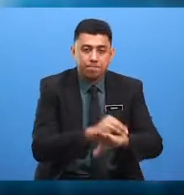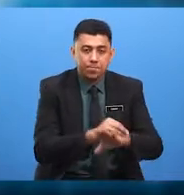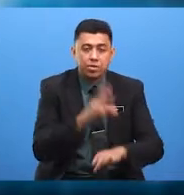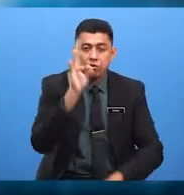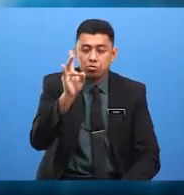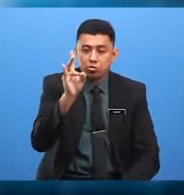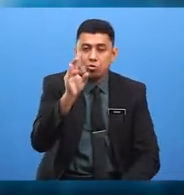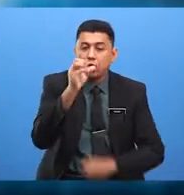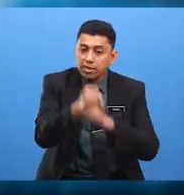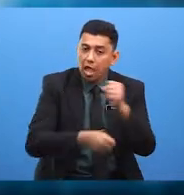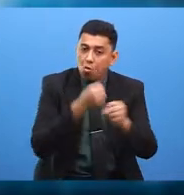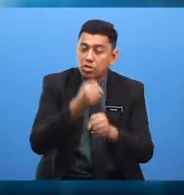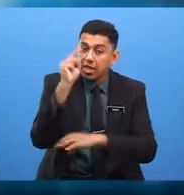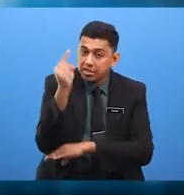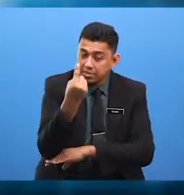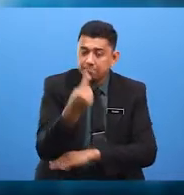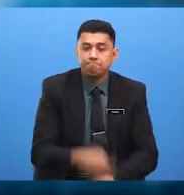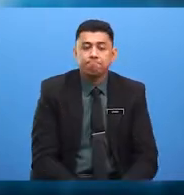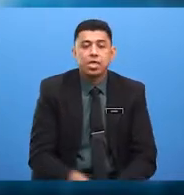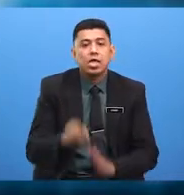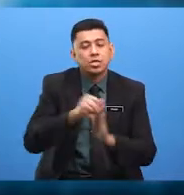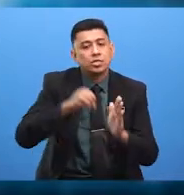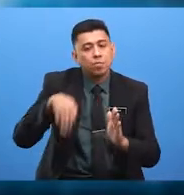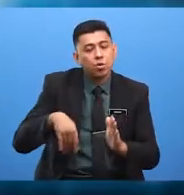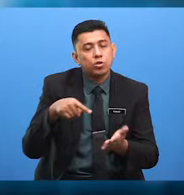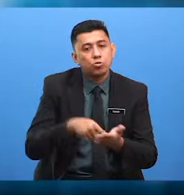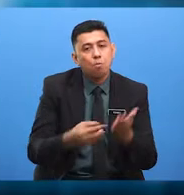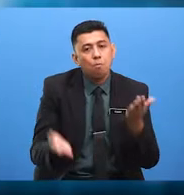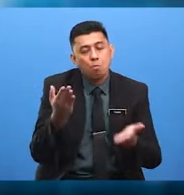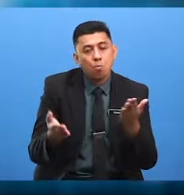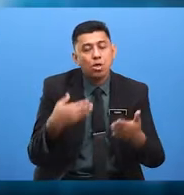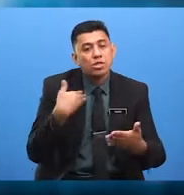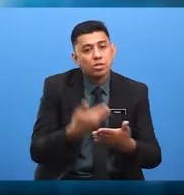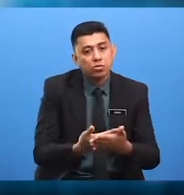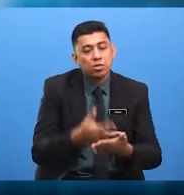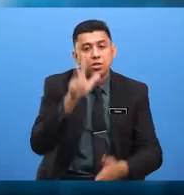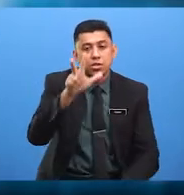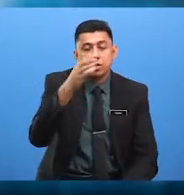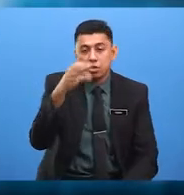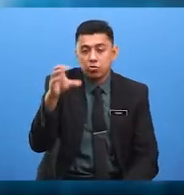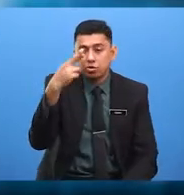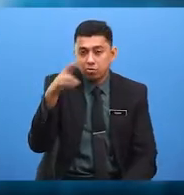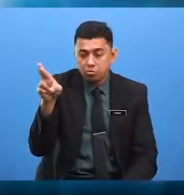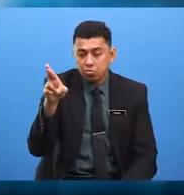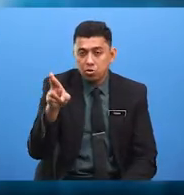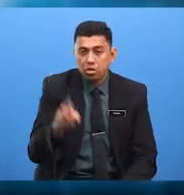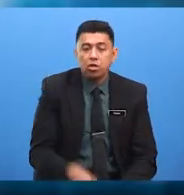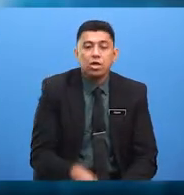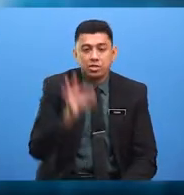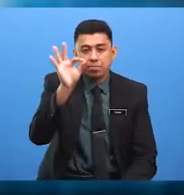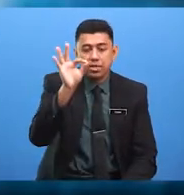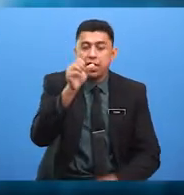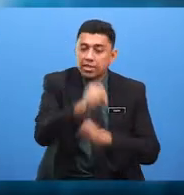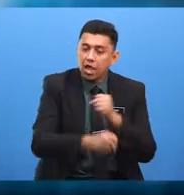selama tujuh tahun saja sebelum itu mungkin dibenarkan sehingga RM 300 ribu untuk Tempo